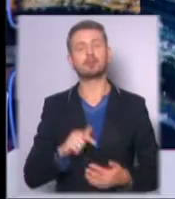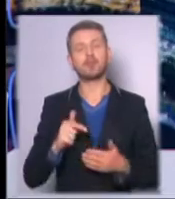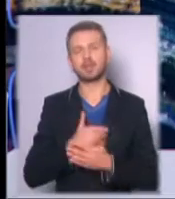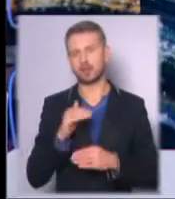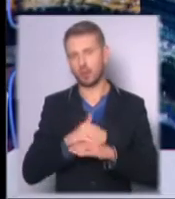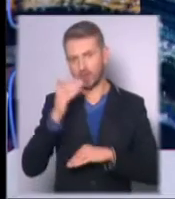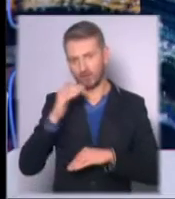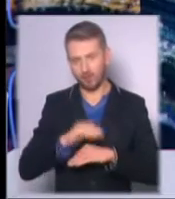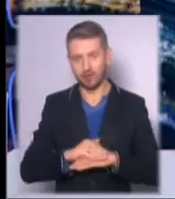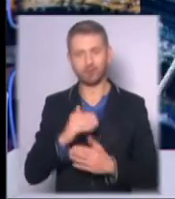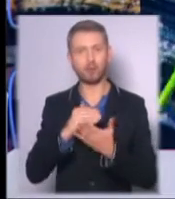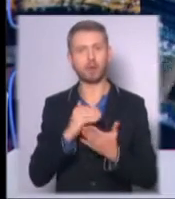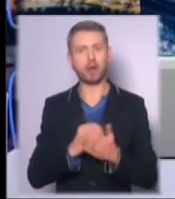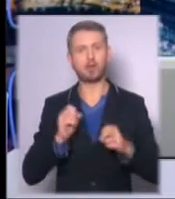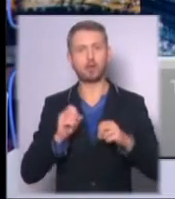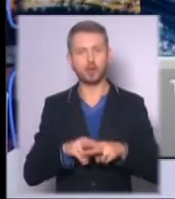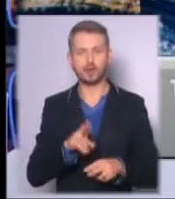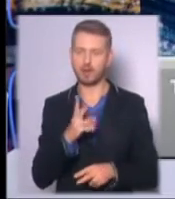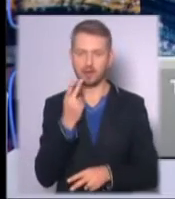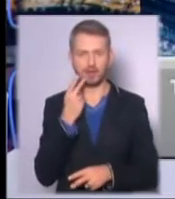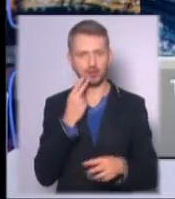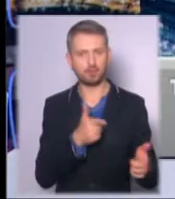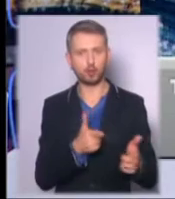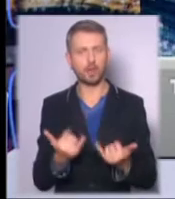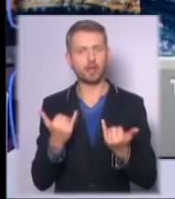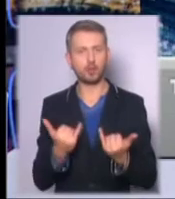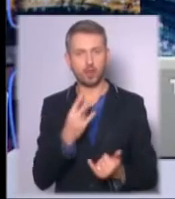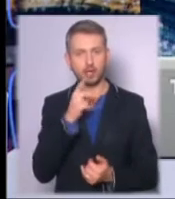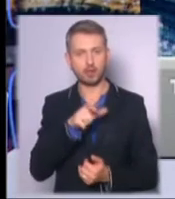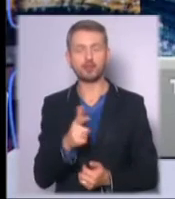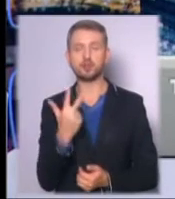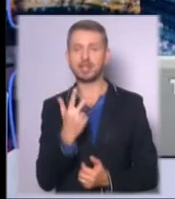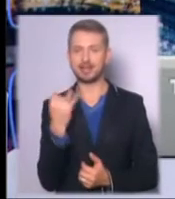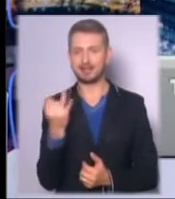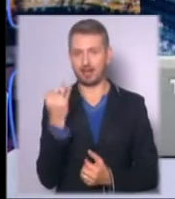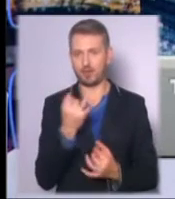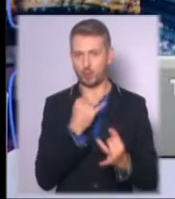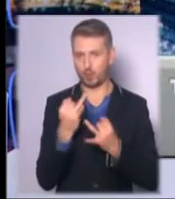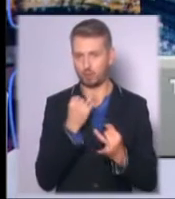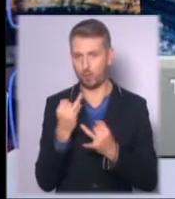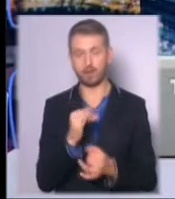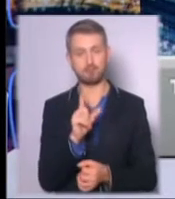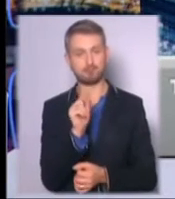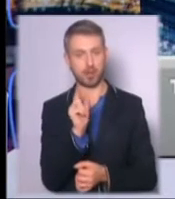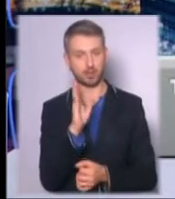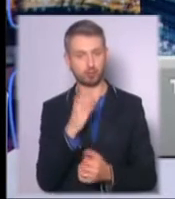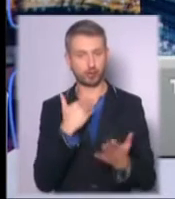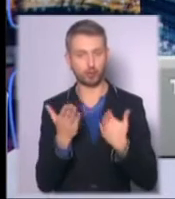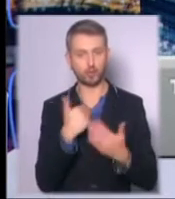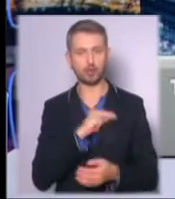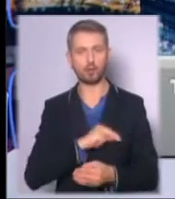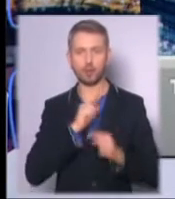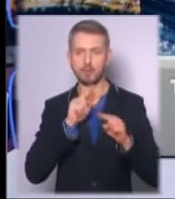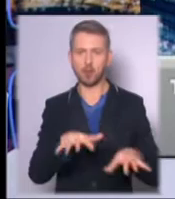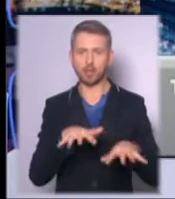вечір, Марія. Програма «Столиця», як завжди, підготувала сьогодні глядачам три цікаві розмови. Перша з них стосуватиметься роботи